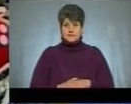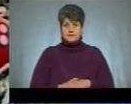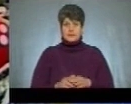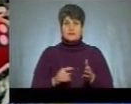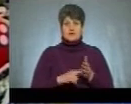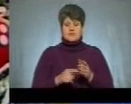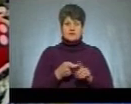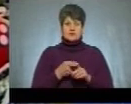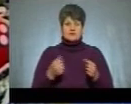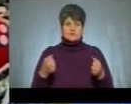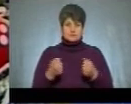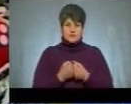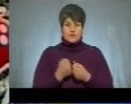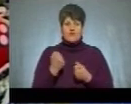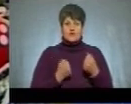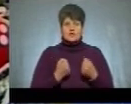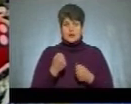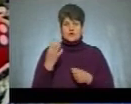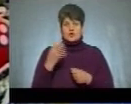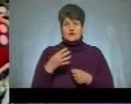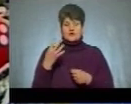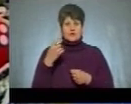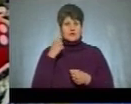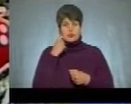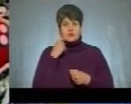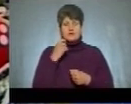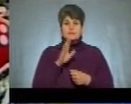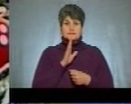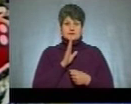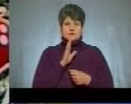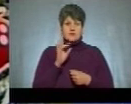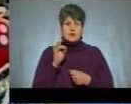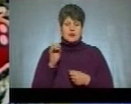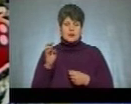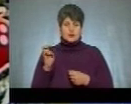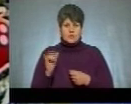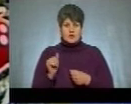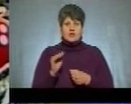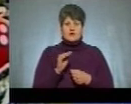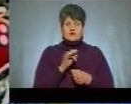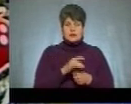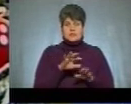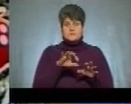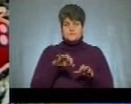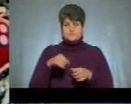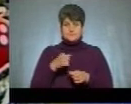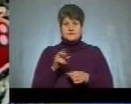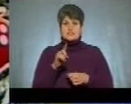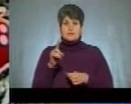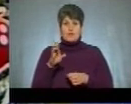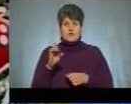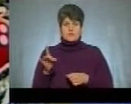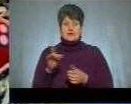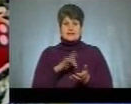Зазначу, внаслідок автопригоди водія і 44-річну пасажирку автомобіля «Рено» та пасажира «Фольксвагена» госпіталізували у Зборівську